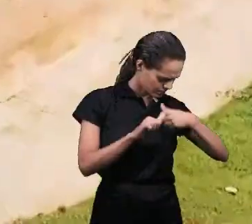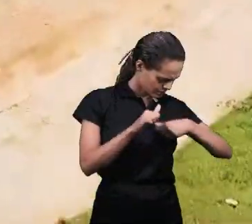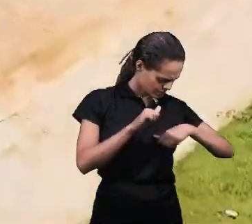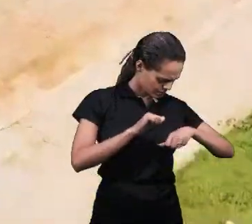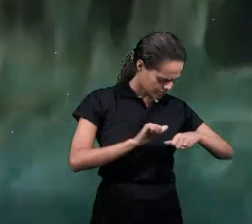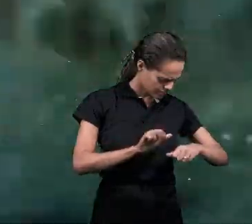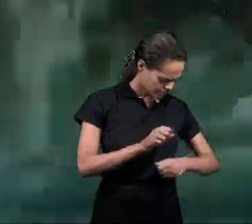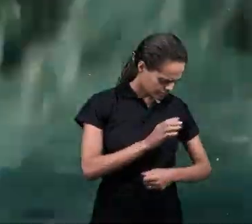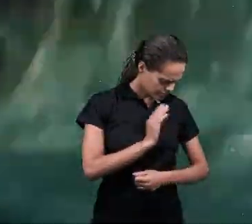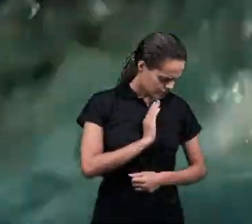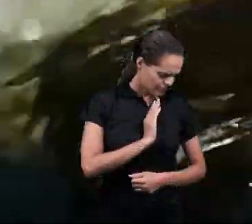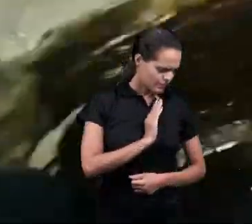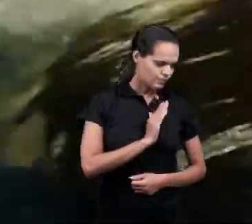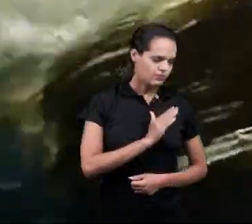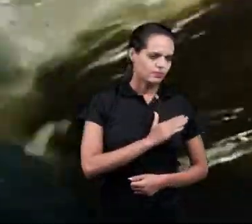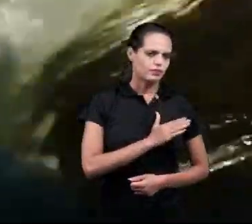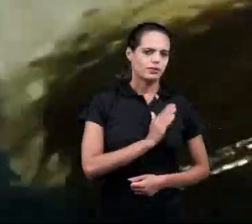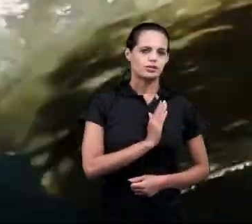sonda o meu